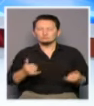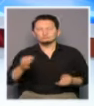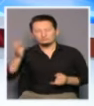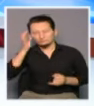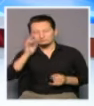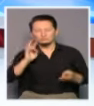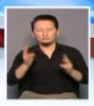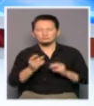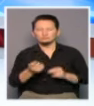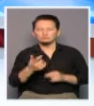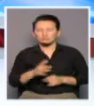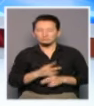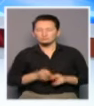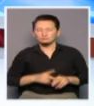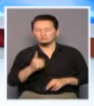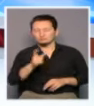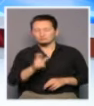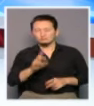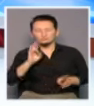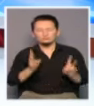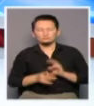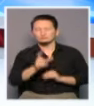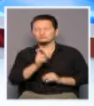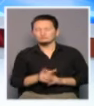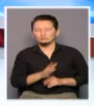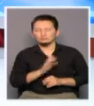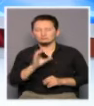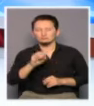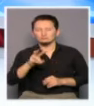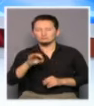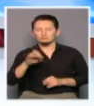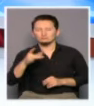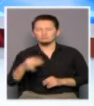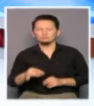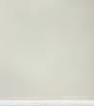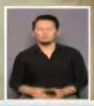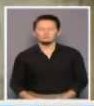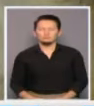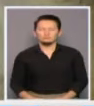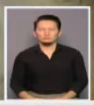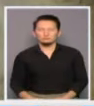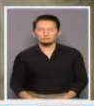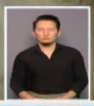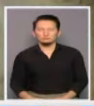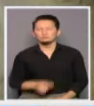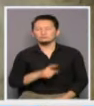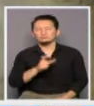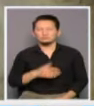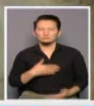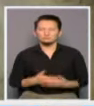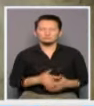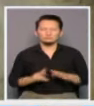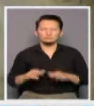оставались неизвестными. Одним из таких исторических деятелей является Салимгерей Каратлеов. Видный государственный деятель, активный